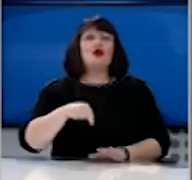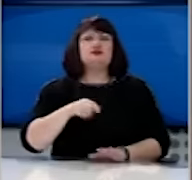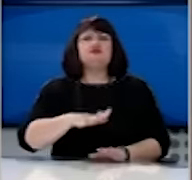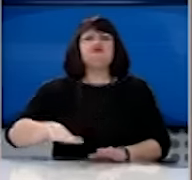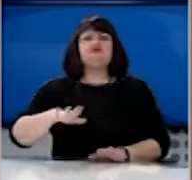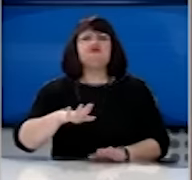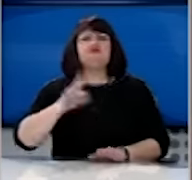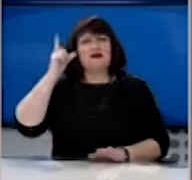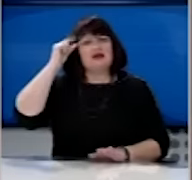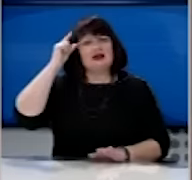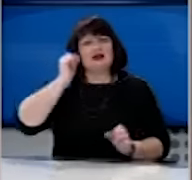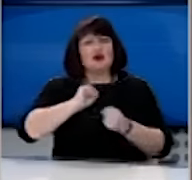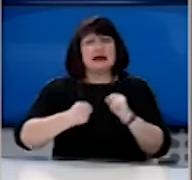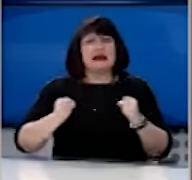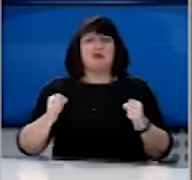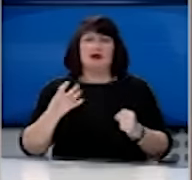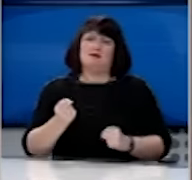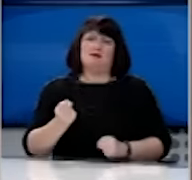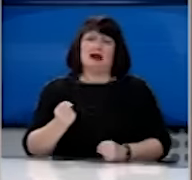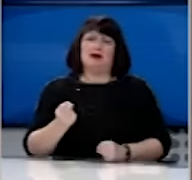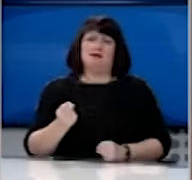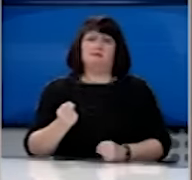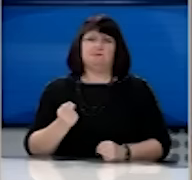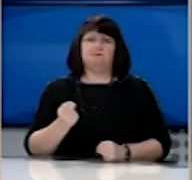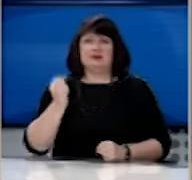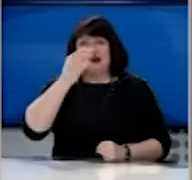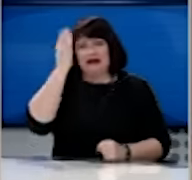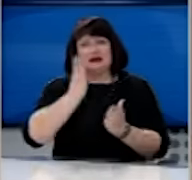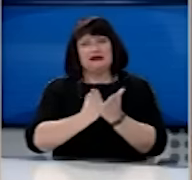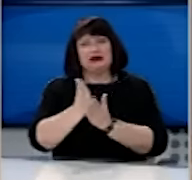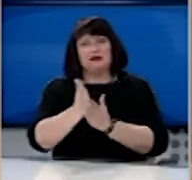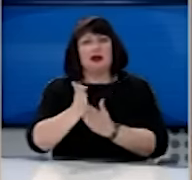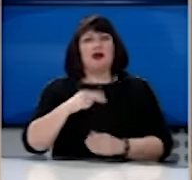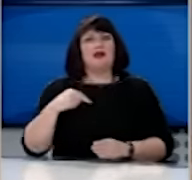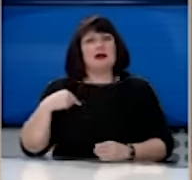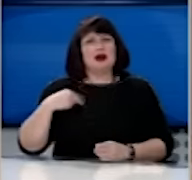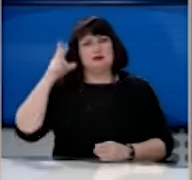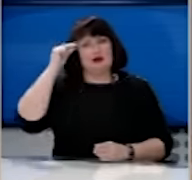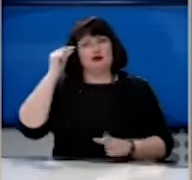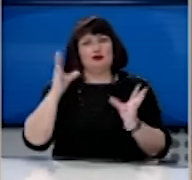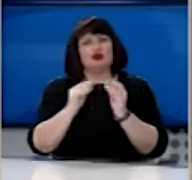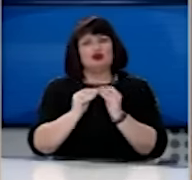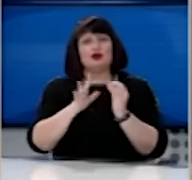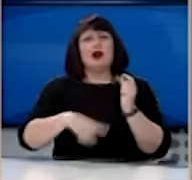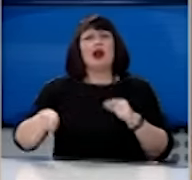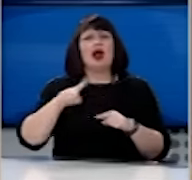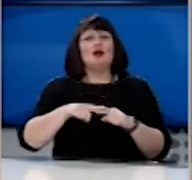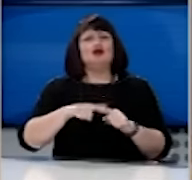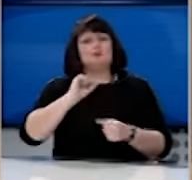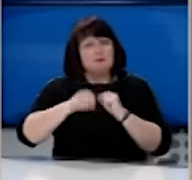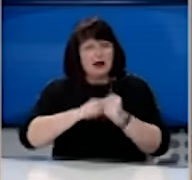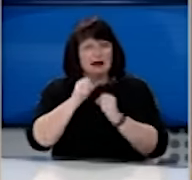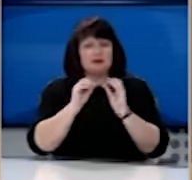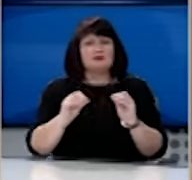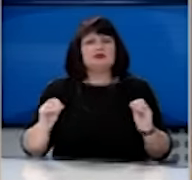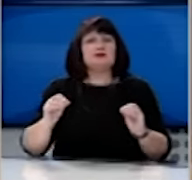υπάρχει φοιτητικό κίνημα. Υπάρχουν τίμοι πανεπιστημιακοί. υπάρχει ο ελληνικός λαός που πασχίζει να